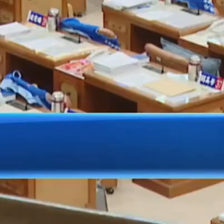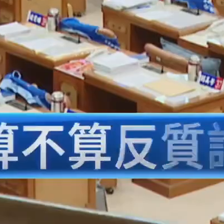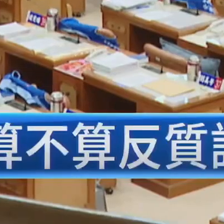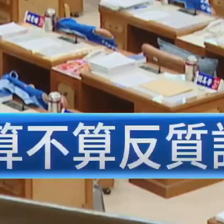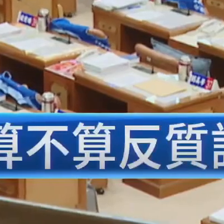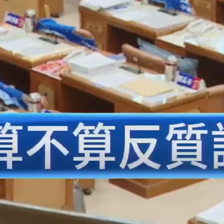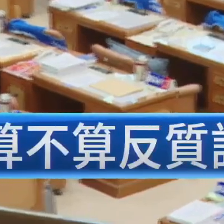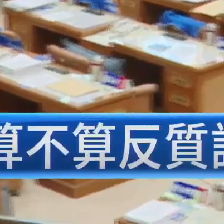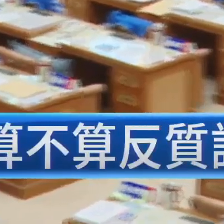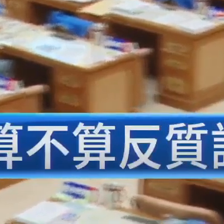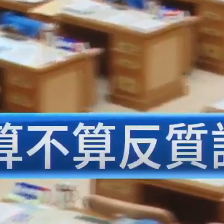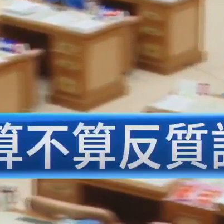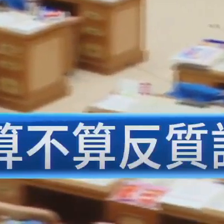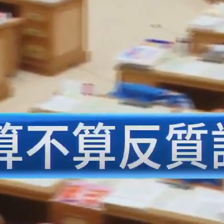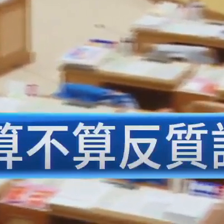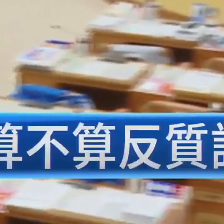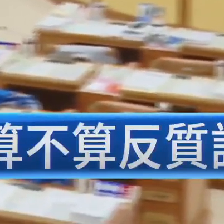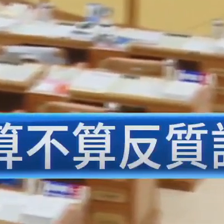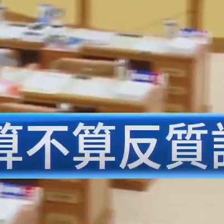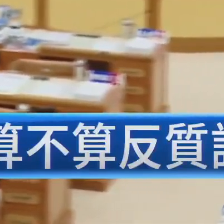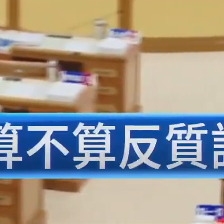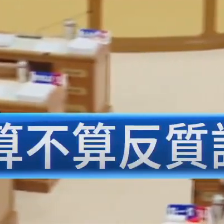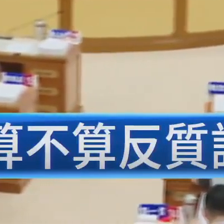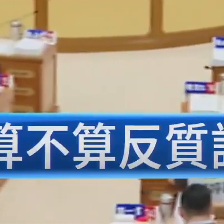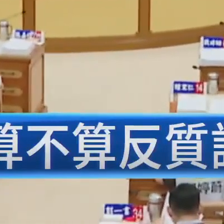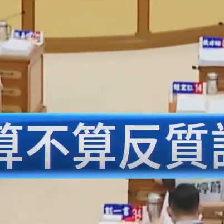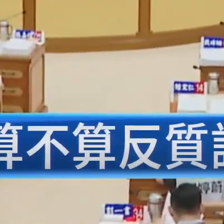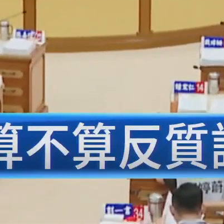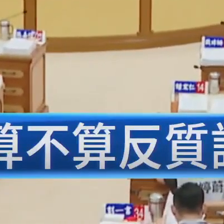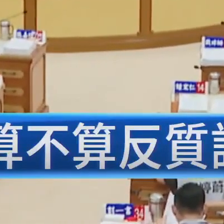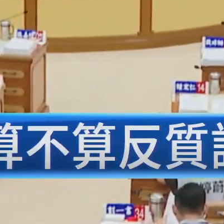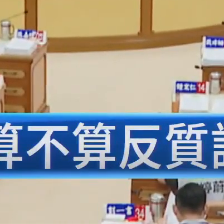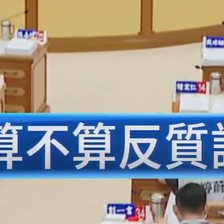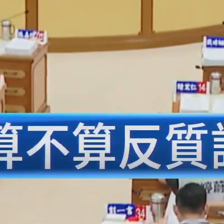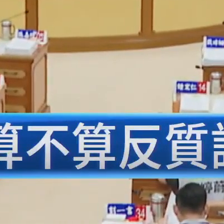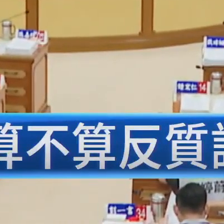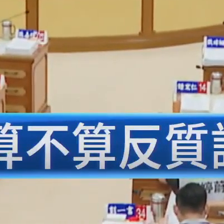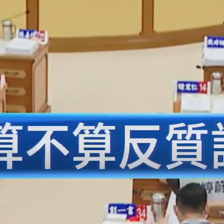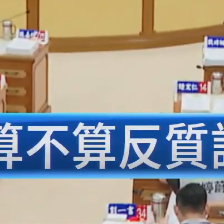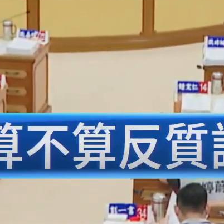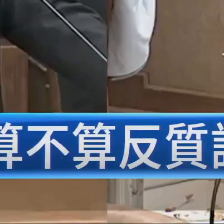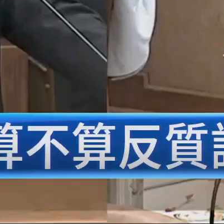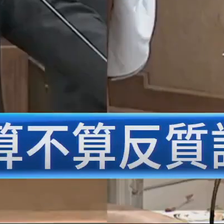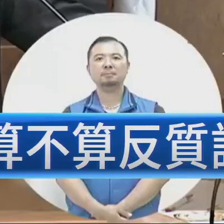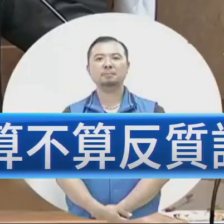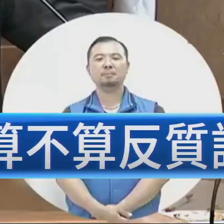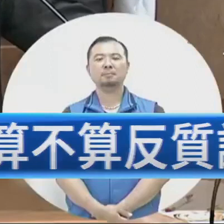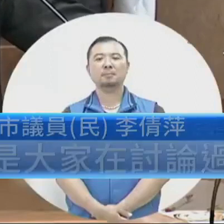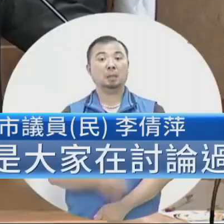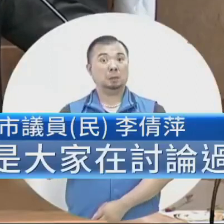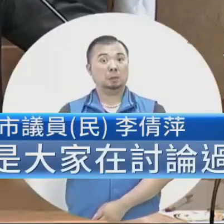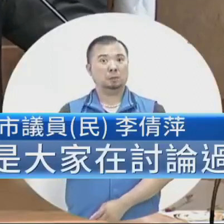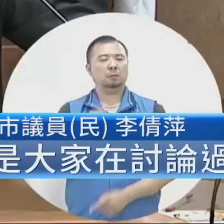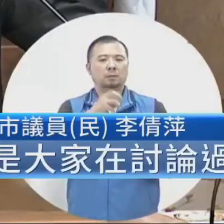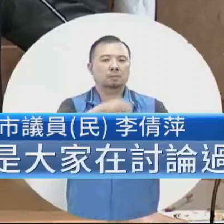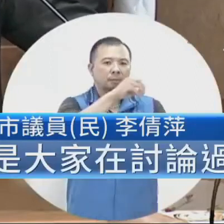职权修法这股争议烧进新北市议会，尤其侯市长过去这句“你说”算不算反质询？ 我们对这个议题是